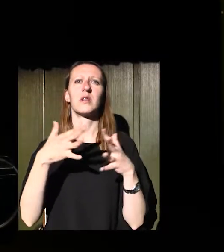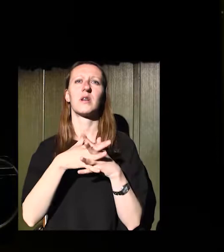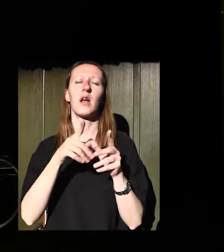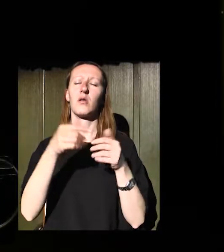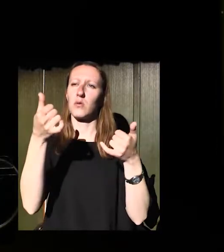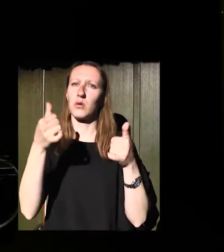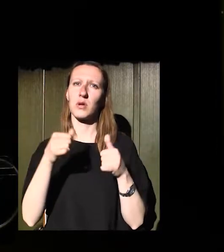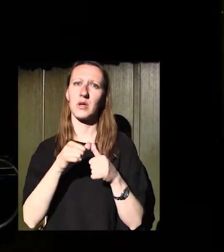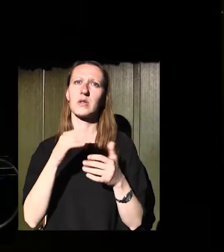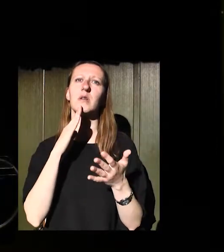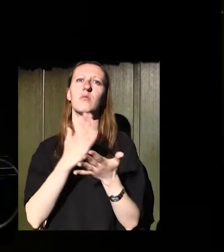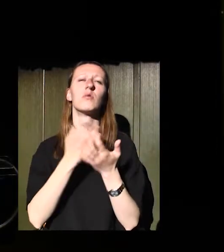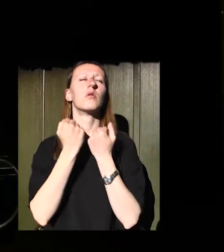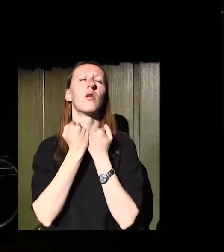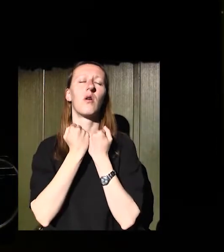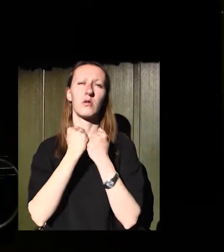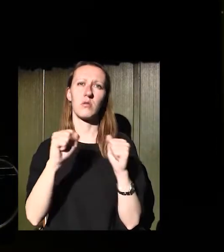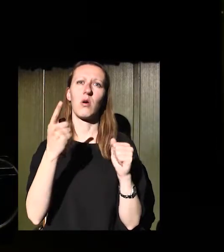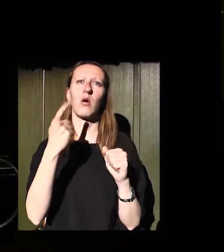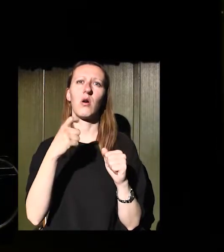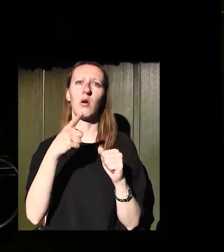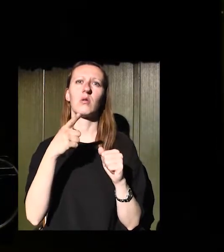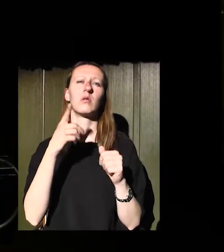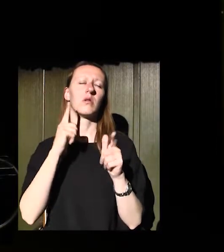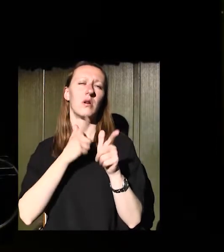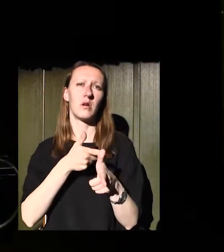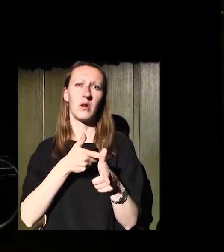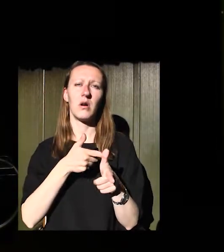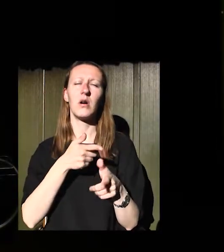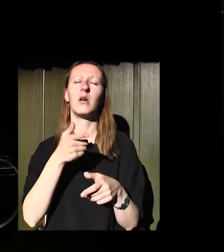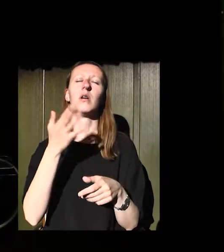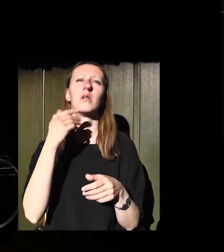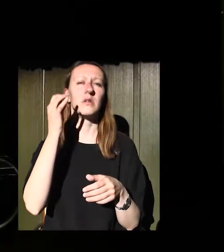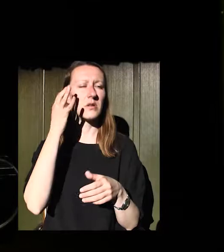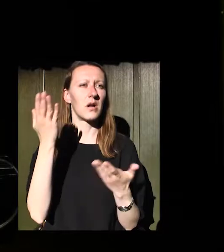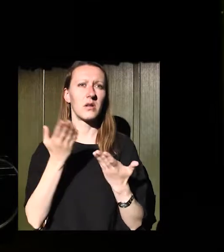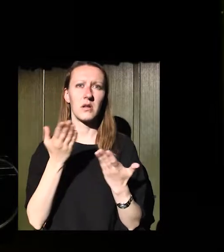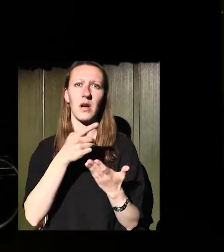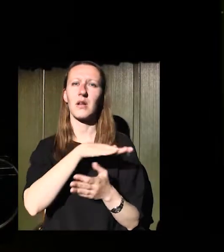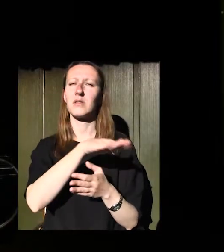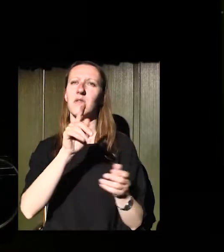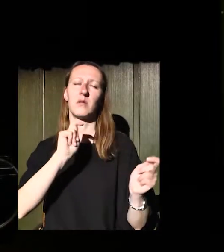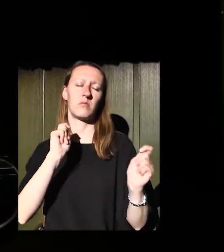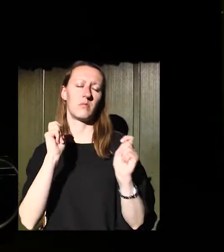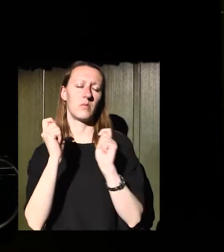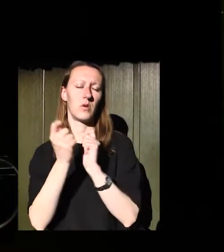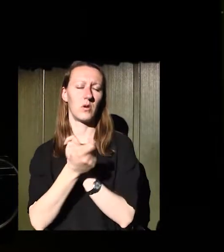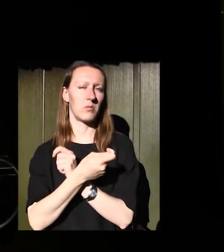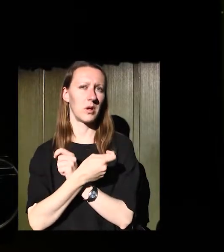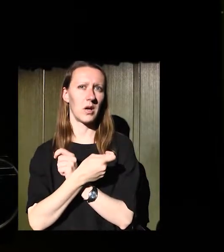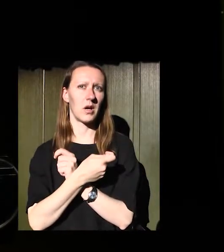kao posljednji grad u Istri, biva oslobođena od nacifašizma, dan kada se sve